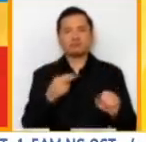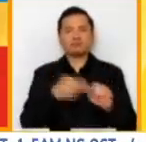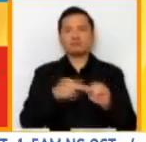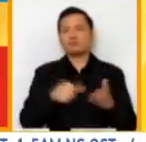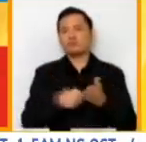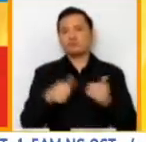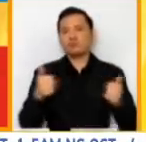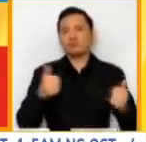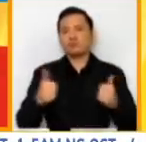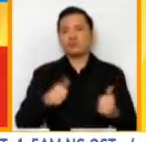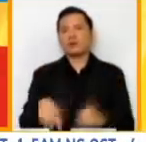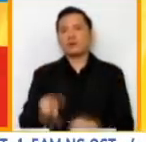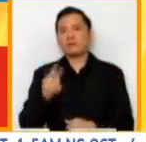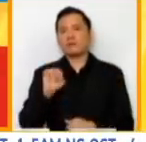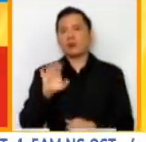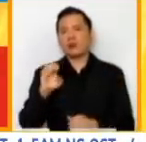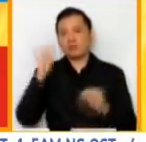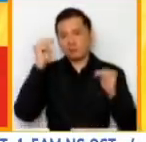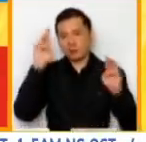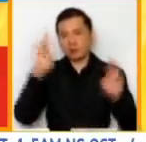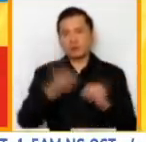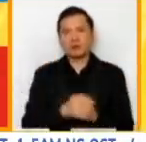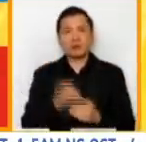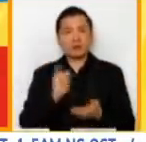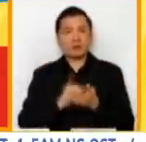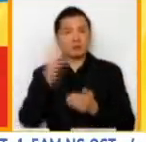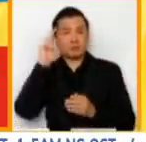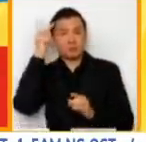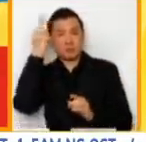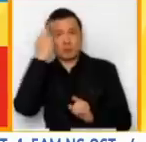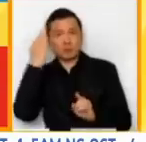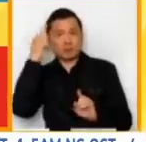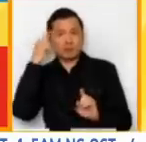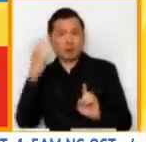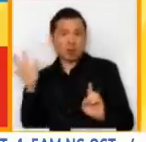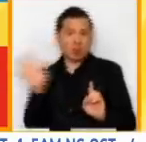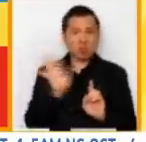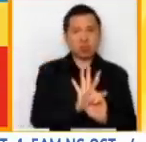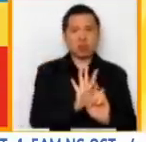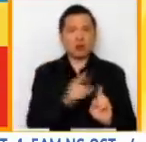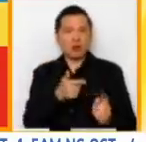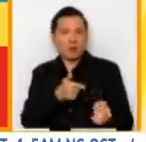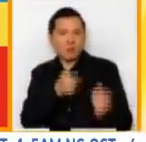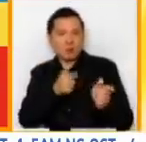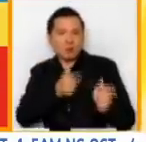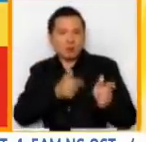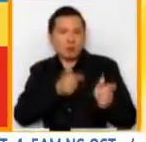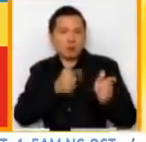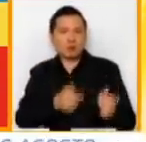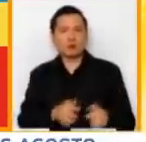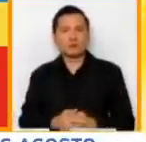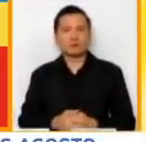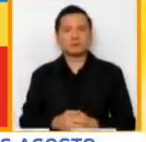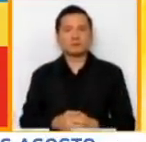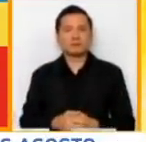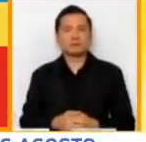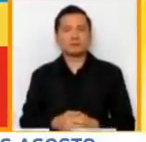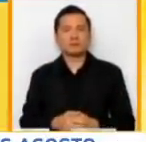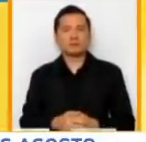Maguindanao. Posibleng politika ang motibo ng pang-aambush ayon sa Provincial Police Director ng Maguindanao.